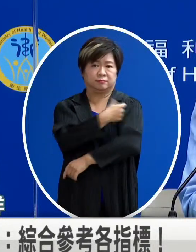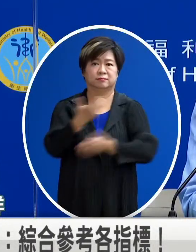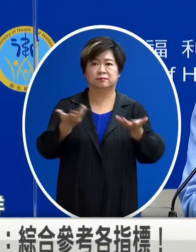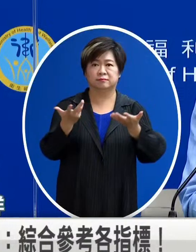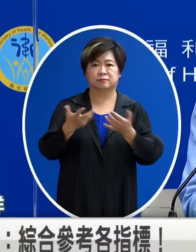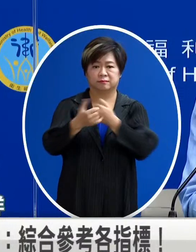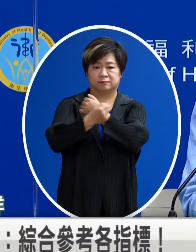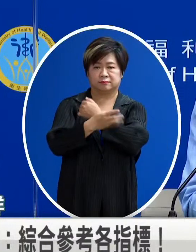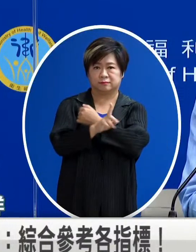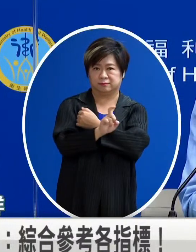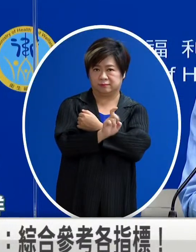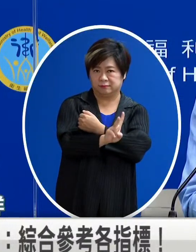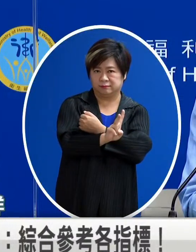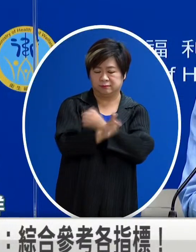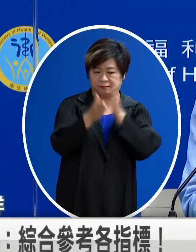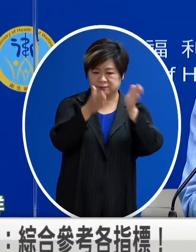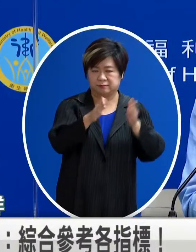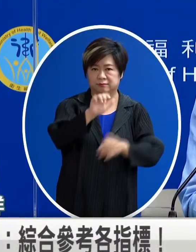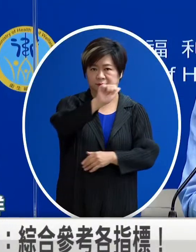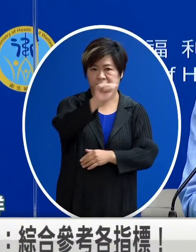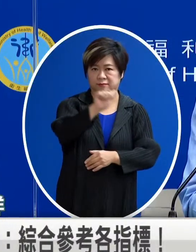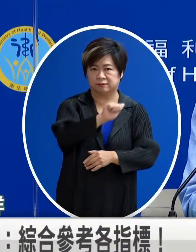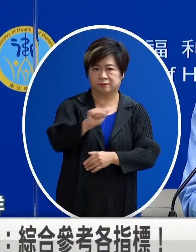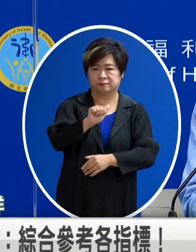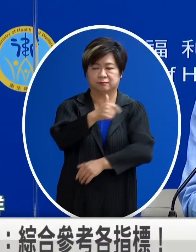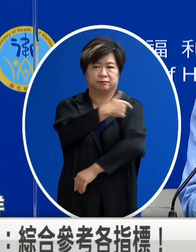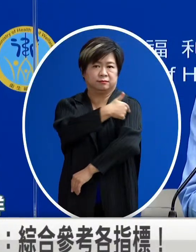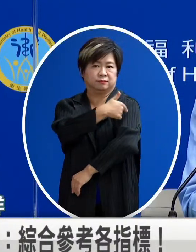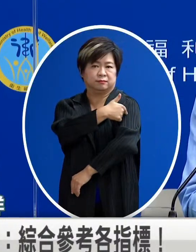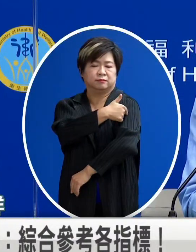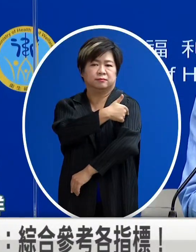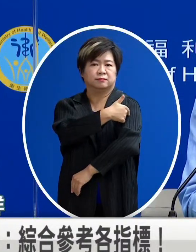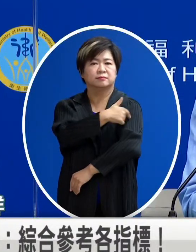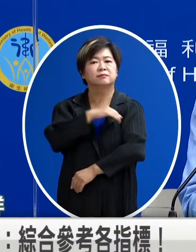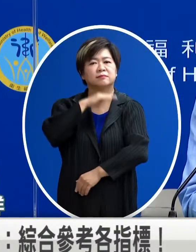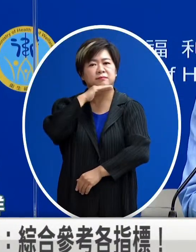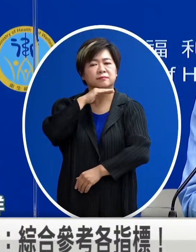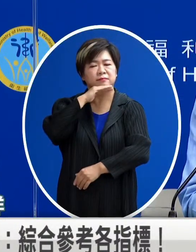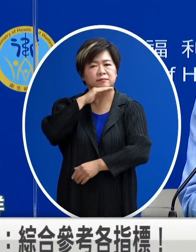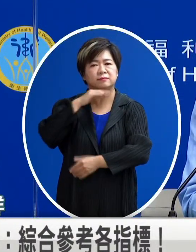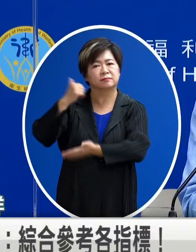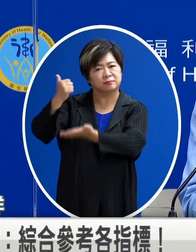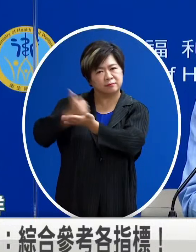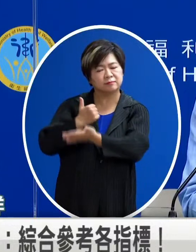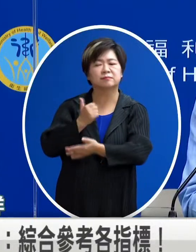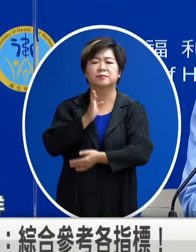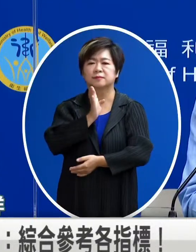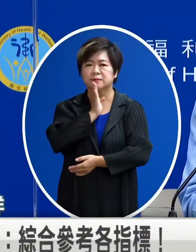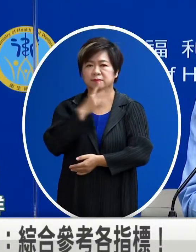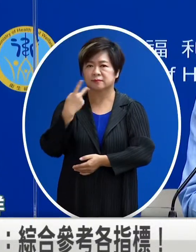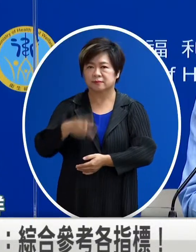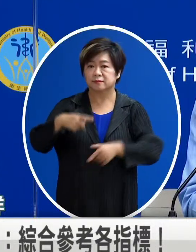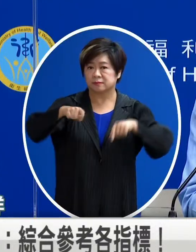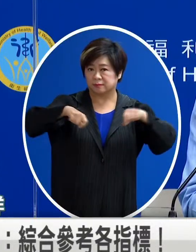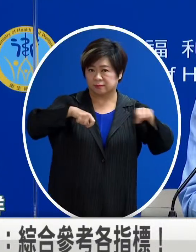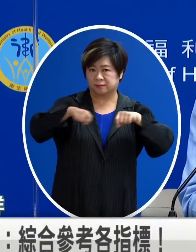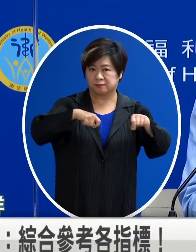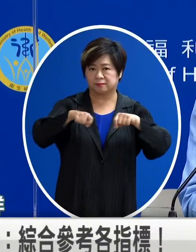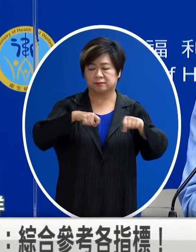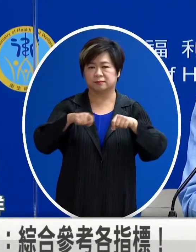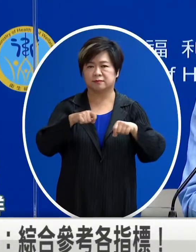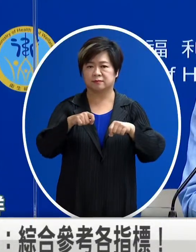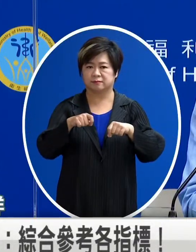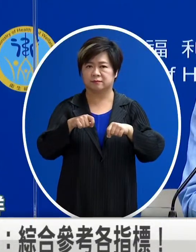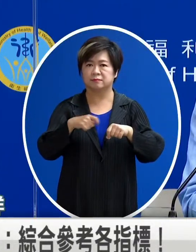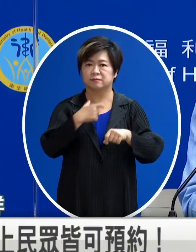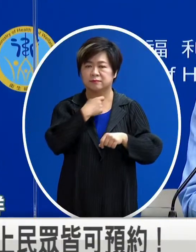前在针对 A 例的部分在，在等它进来。那另外我们在规划，就是也